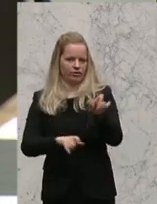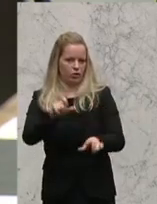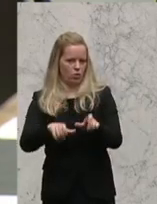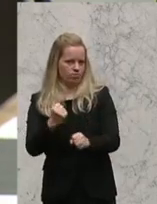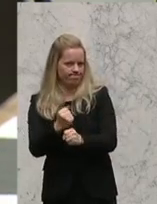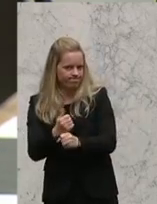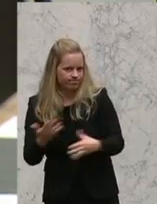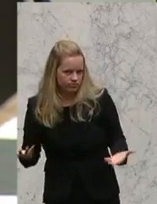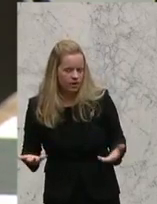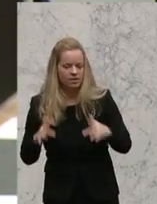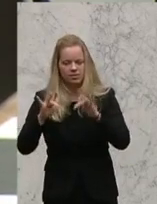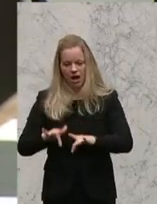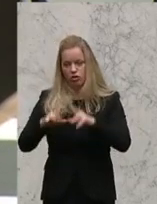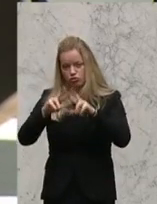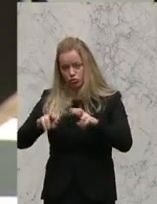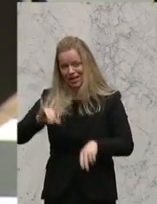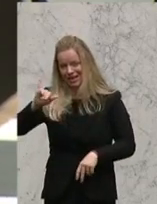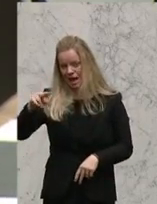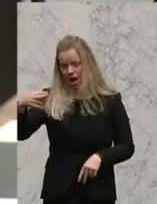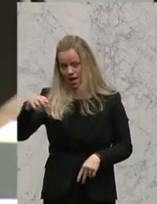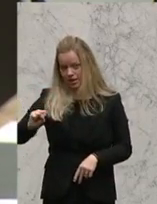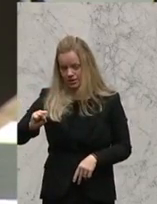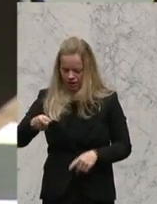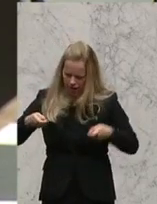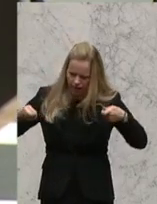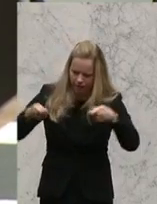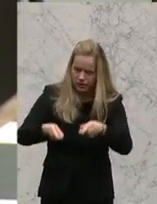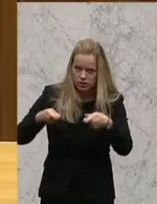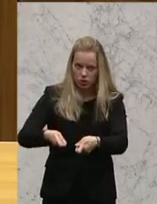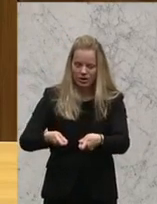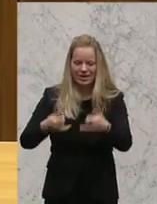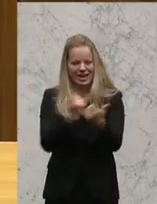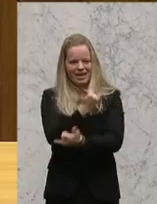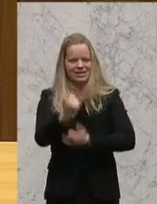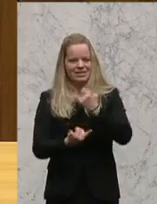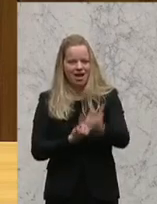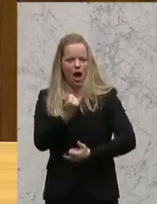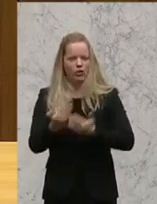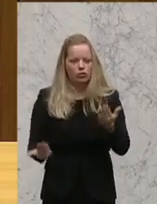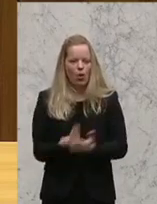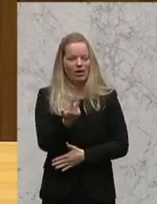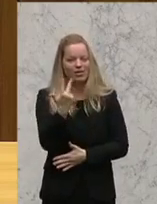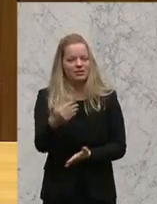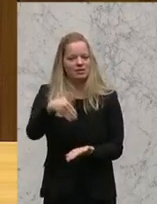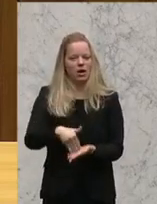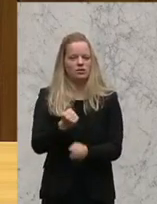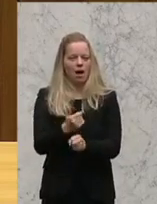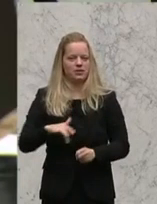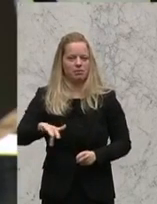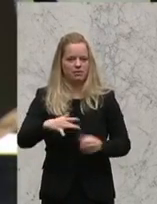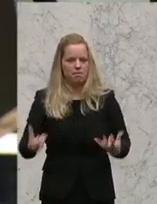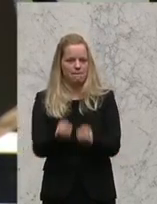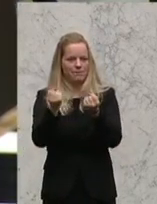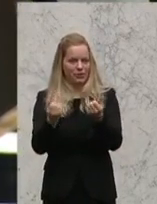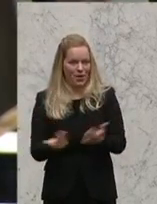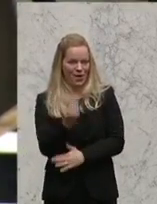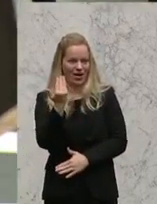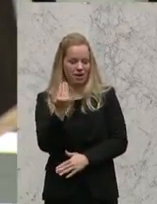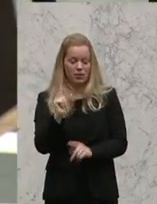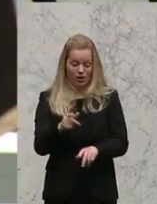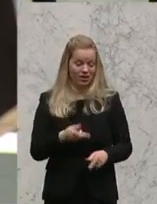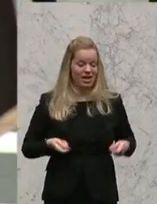werden durch diese Investitionen jährlich neue 30.000 Arbeitsplätze geschaffen und jeder investierte Euro